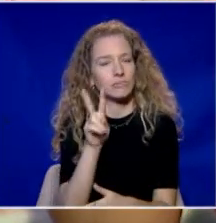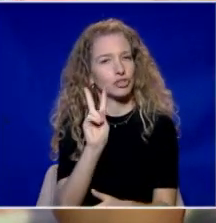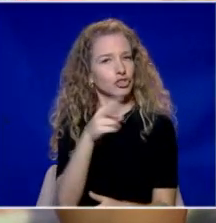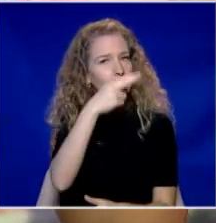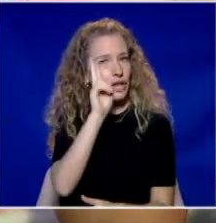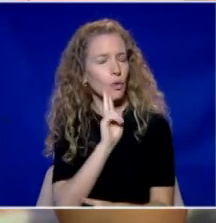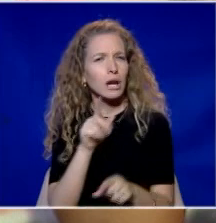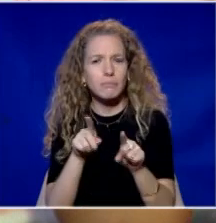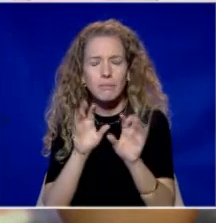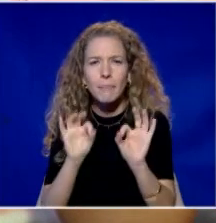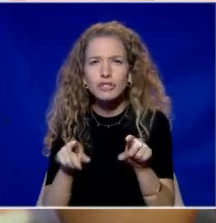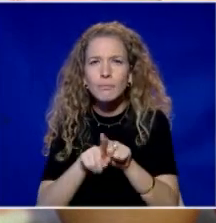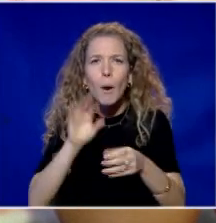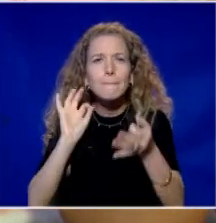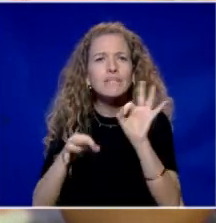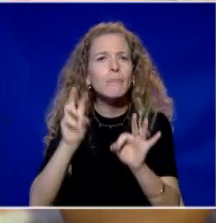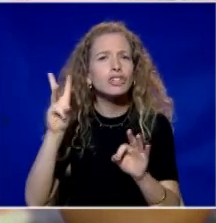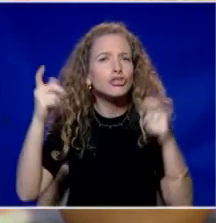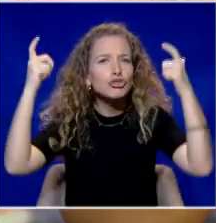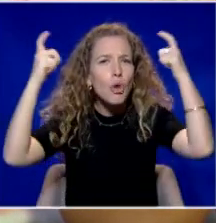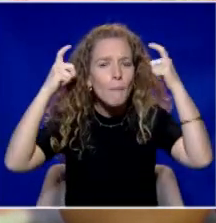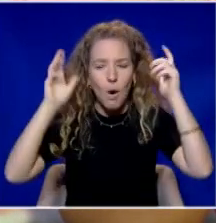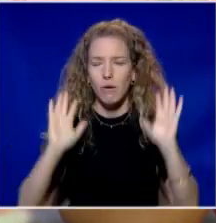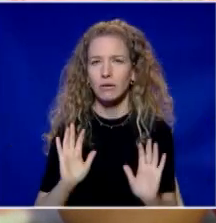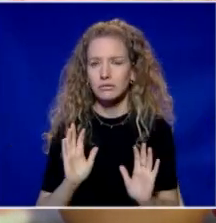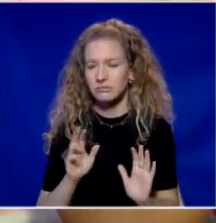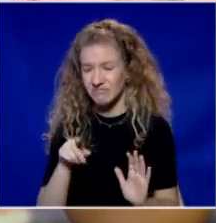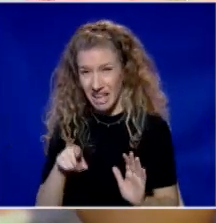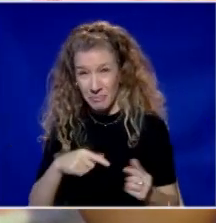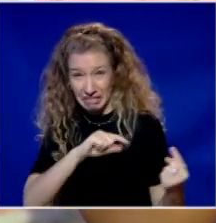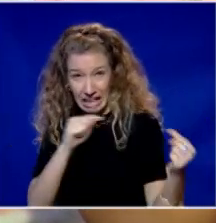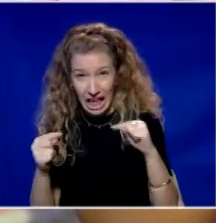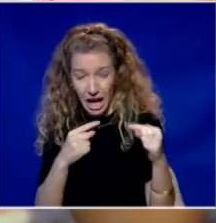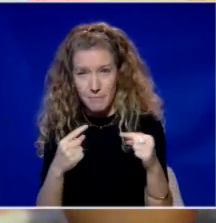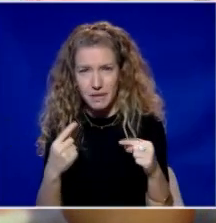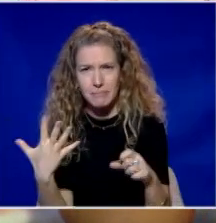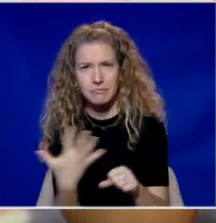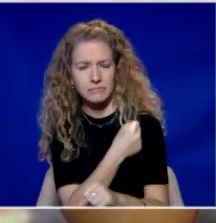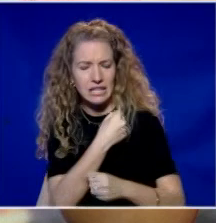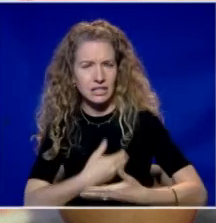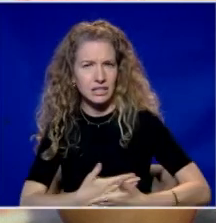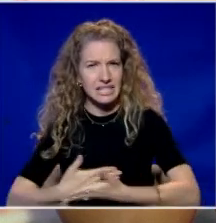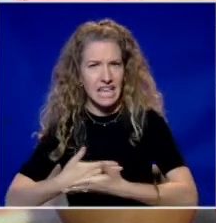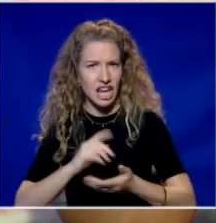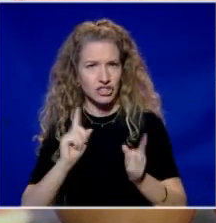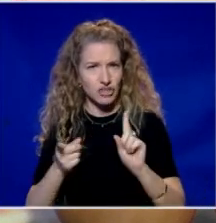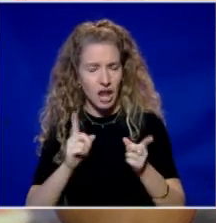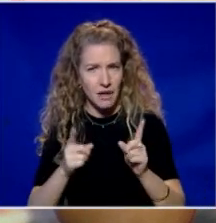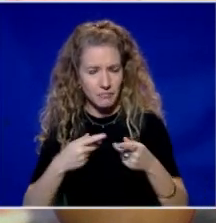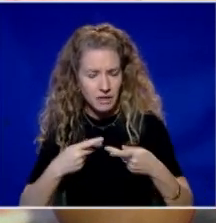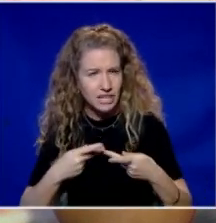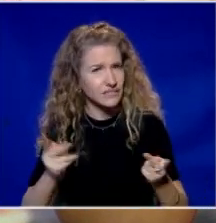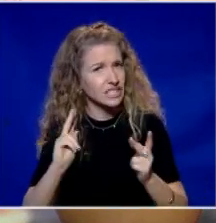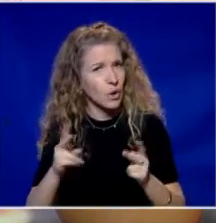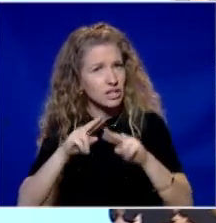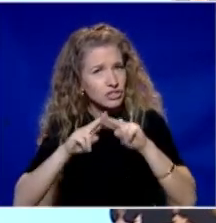שנקרא משפט שלמה, שנלחמים על הילד, אבל הילד הזה עלול לשלם את המחיר, עכשיו חשפו את התמונה שלו, יכלו לשמור את זה לעוד הרבה שנים. הנכד שלך, שימי.